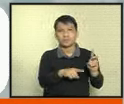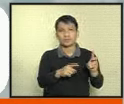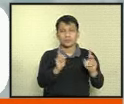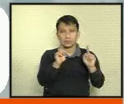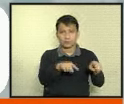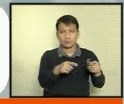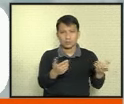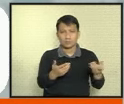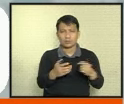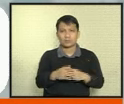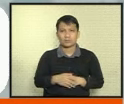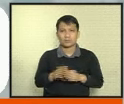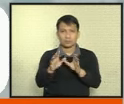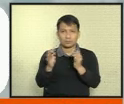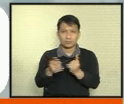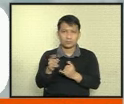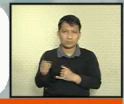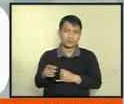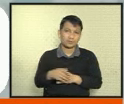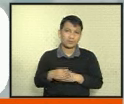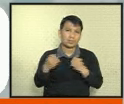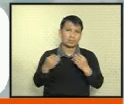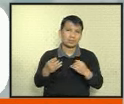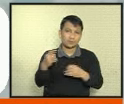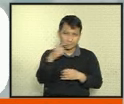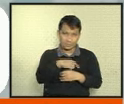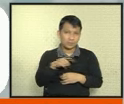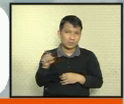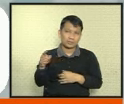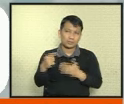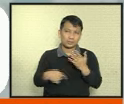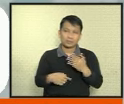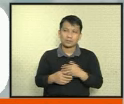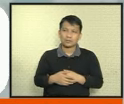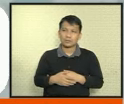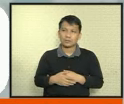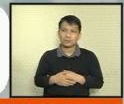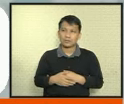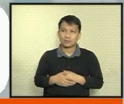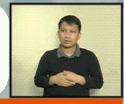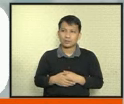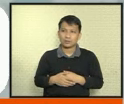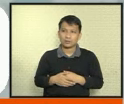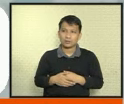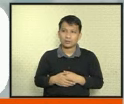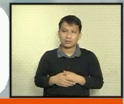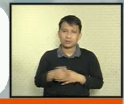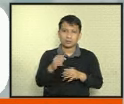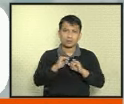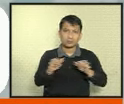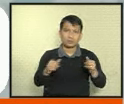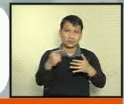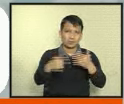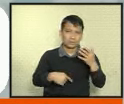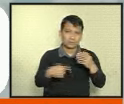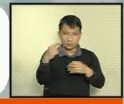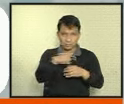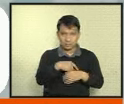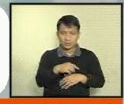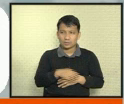Adelaide Telson ng Barangay Putatan, isa rin yan eh. Okay. Niloko sila pare-pareho din.